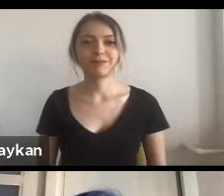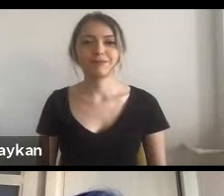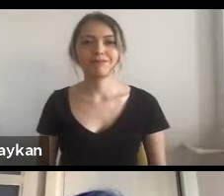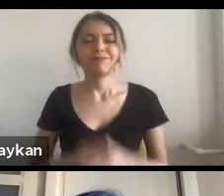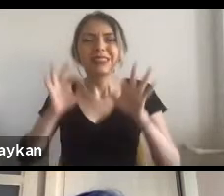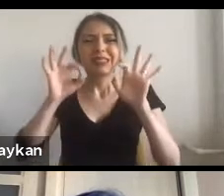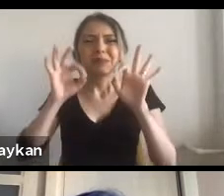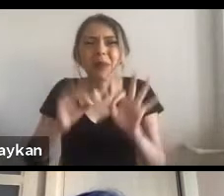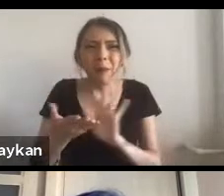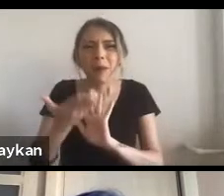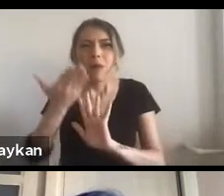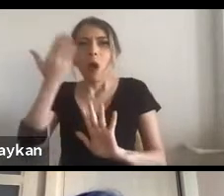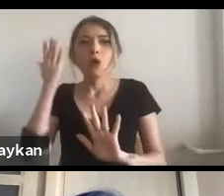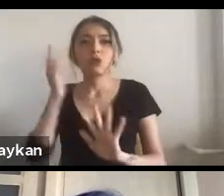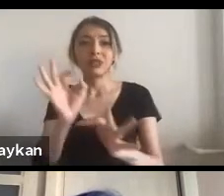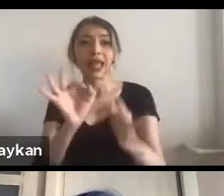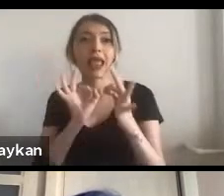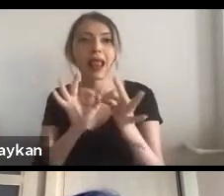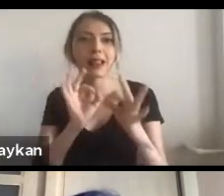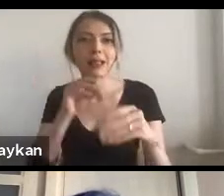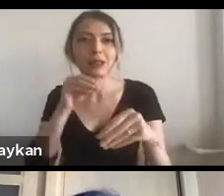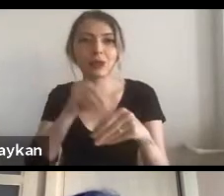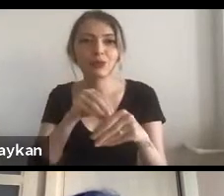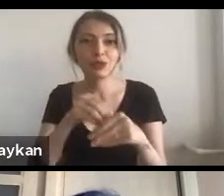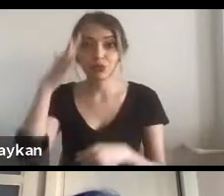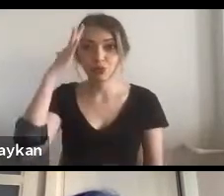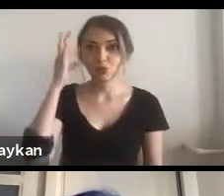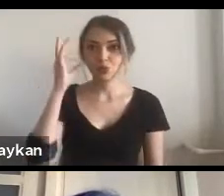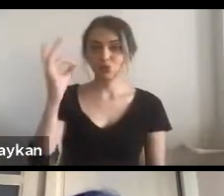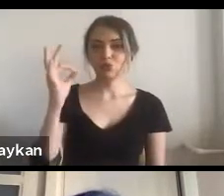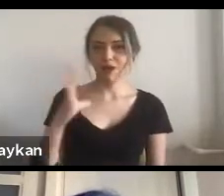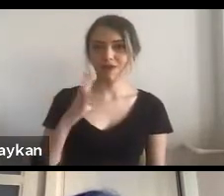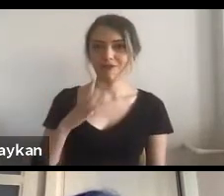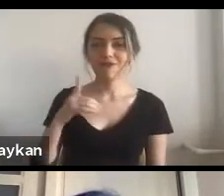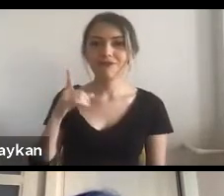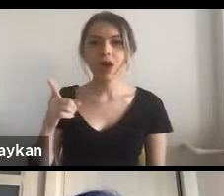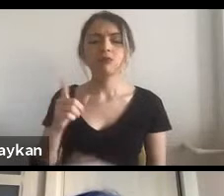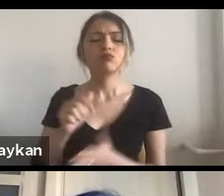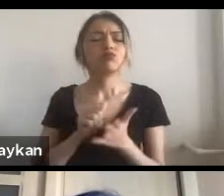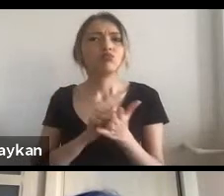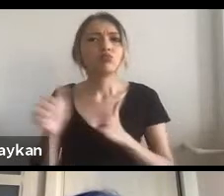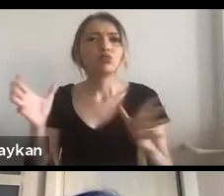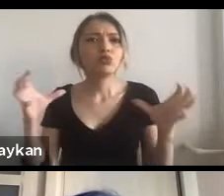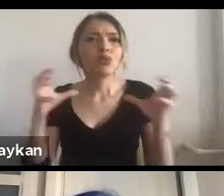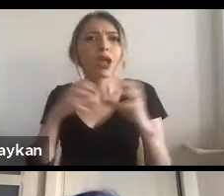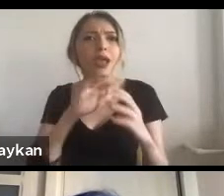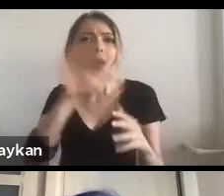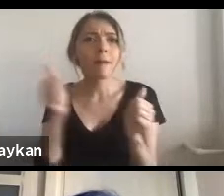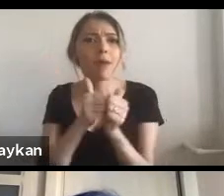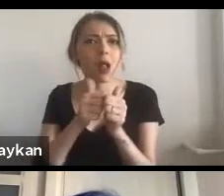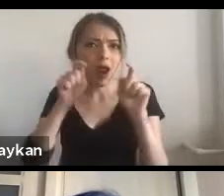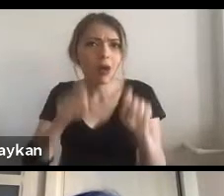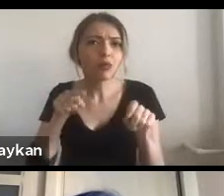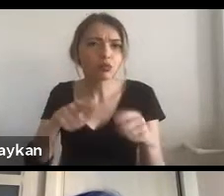Başlamadan önce iletişim uzmanımız, çok büyük bir ekiple aslında hani yapıyoruz tüm bu çalışmaları. Başlamadan